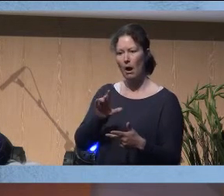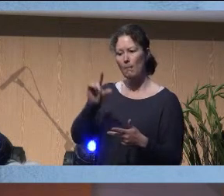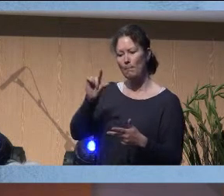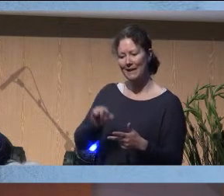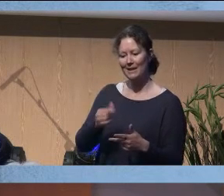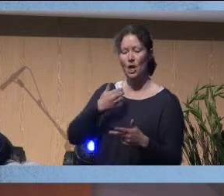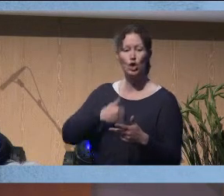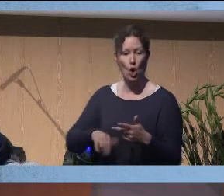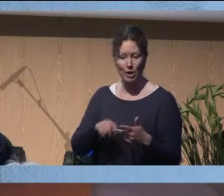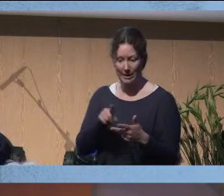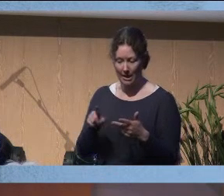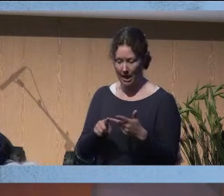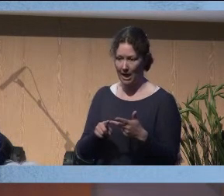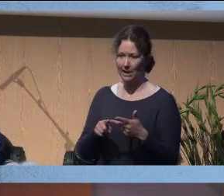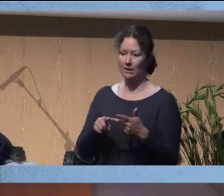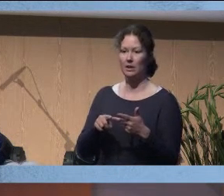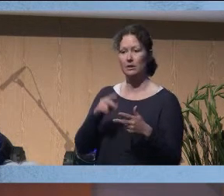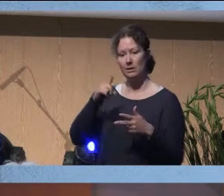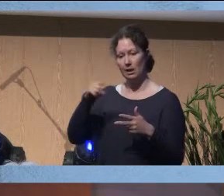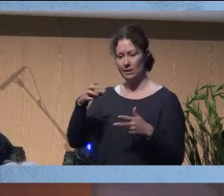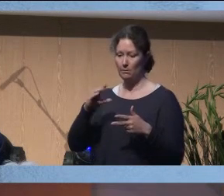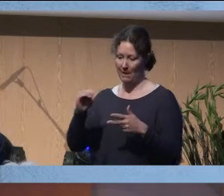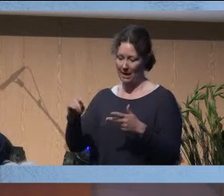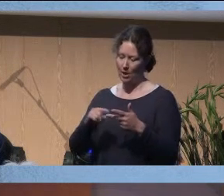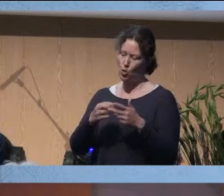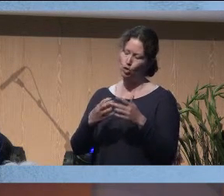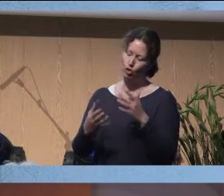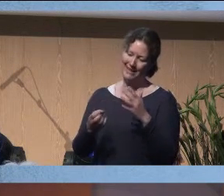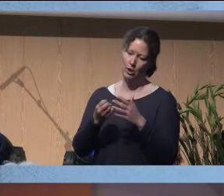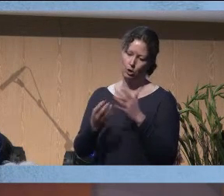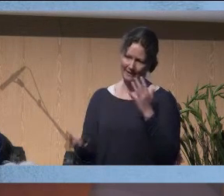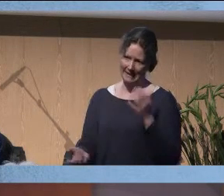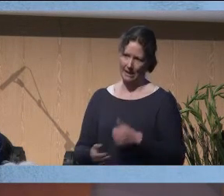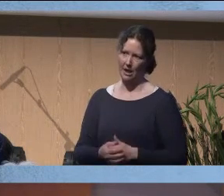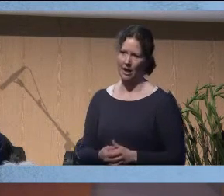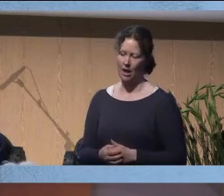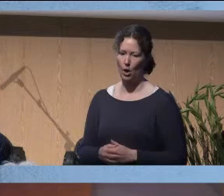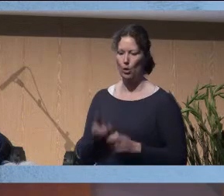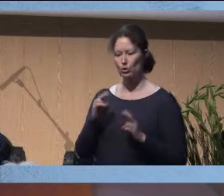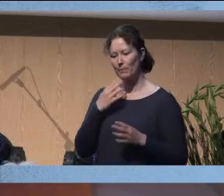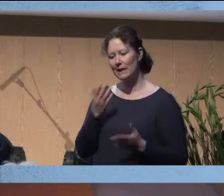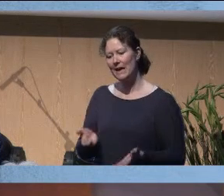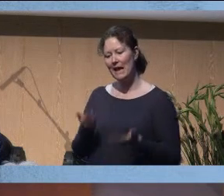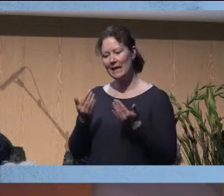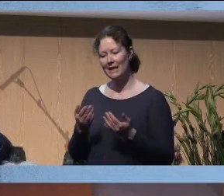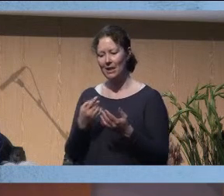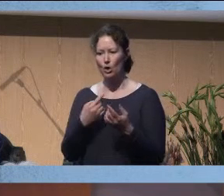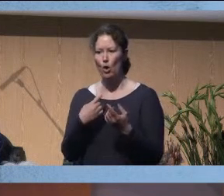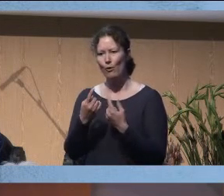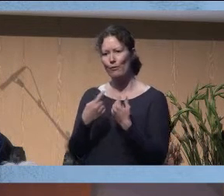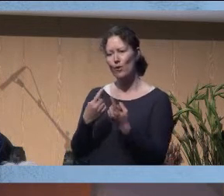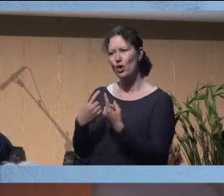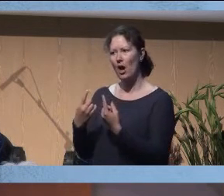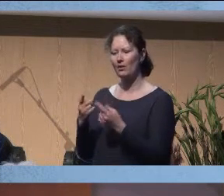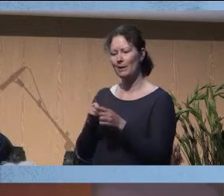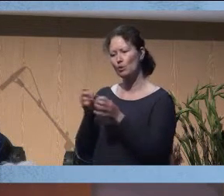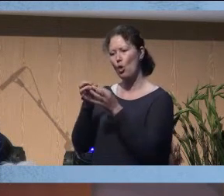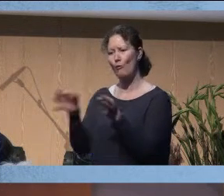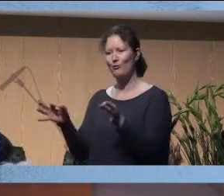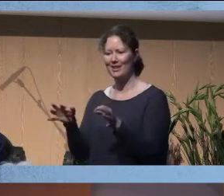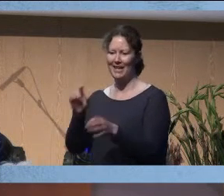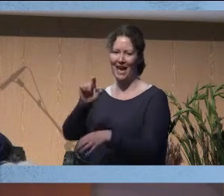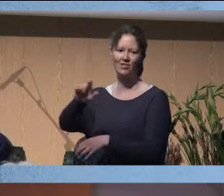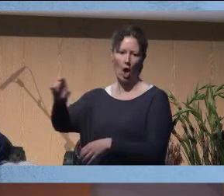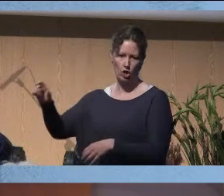mindre dødelighet, takler stress bedre, og så videre, og så videre. Og det blir lettere å forhandle med sånne offentlige